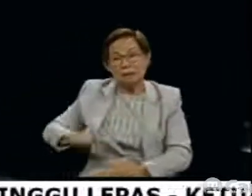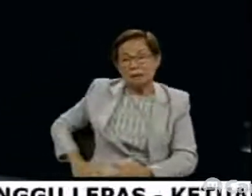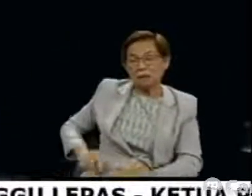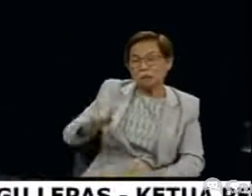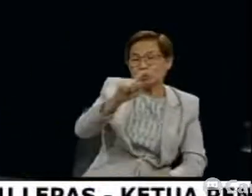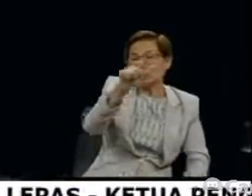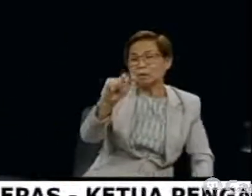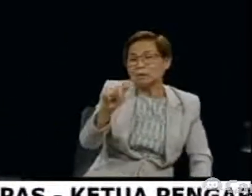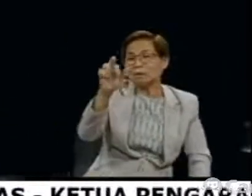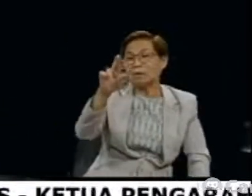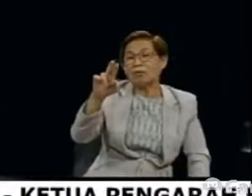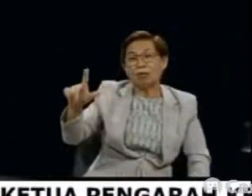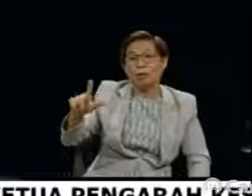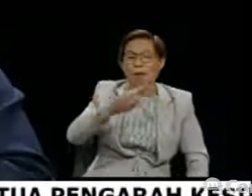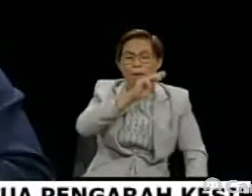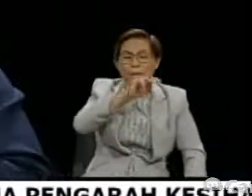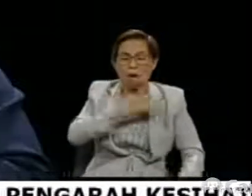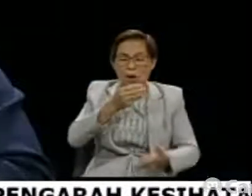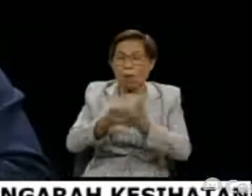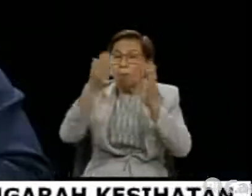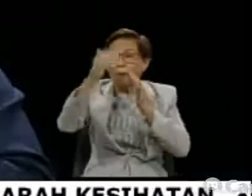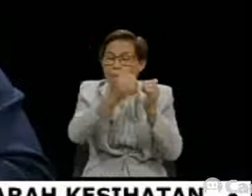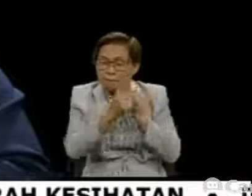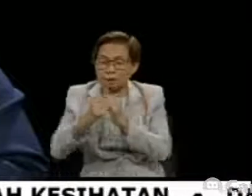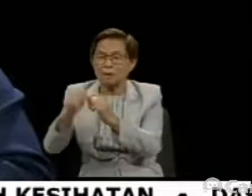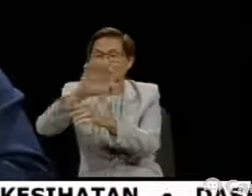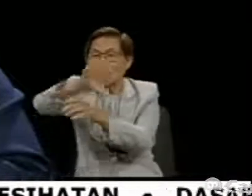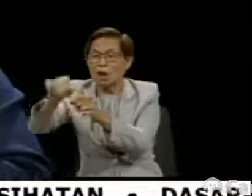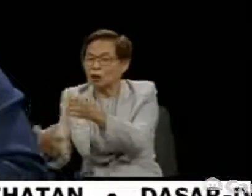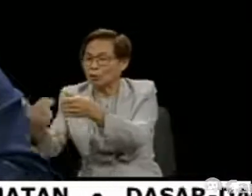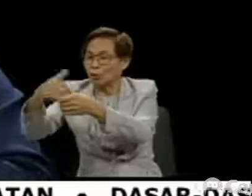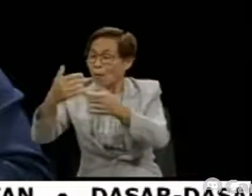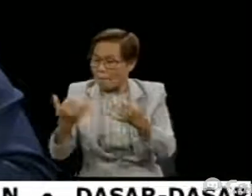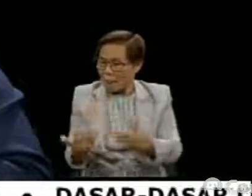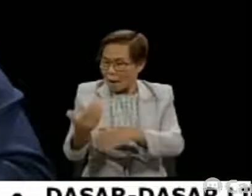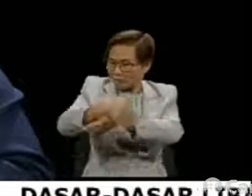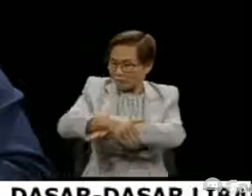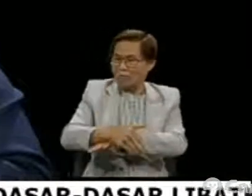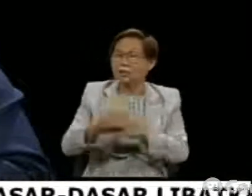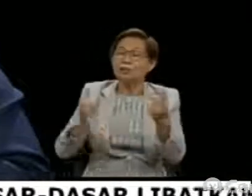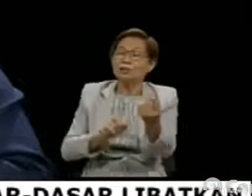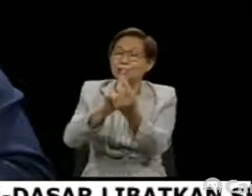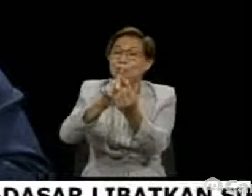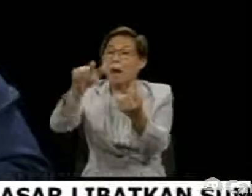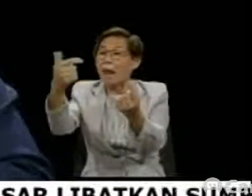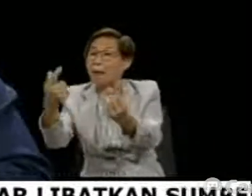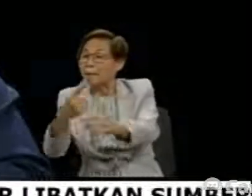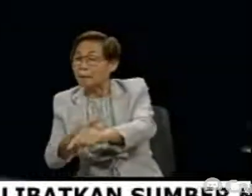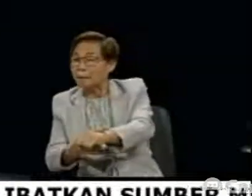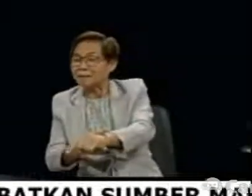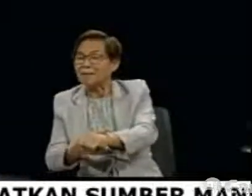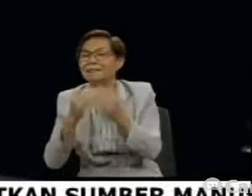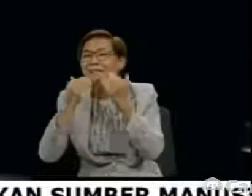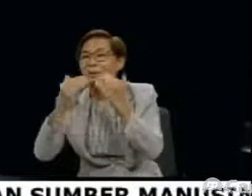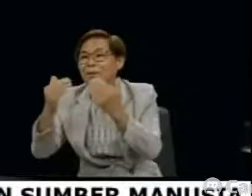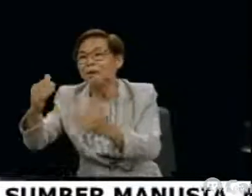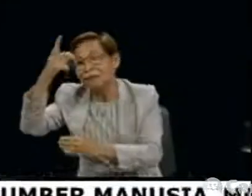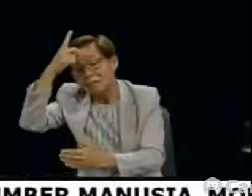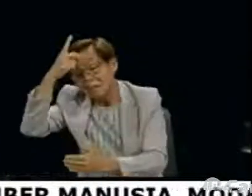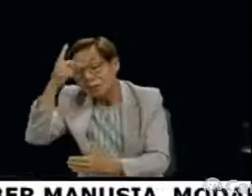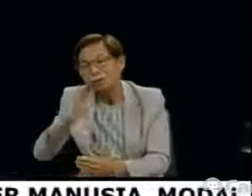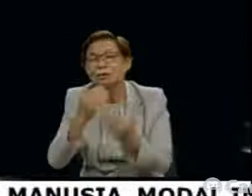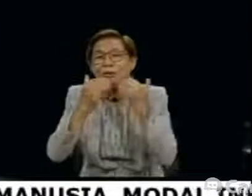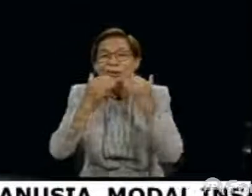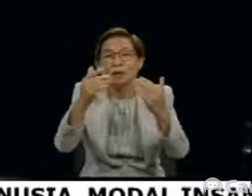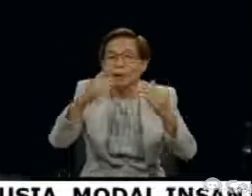save lengkap lazis NU jika WC bersama-sama inklusive pada malam ini jumpa lagi belain macem kasih Tweeter sama-sama kami juga